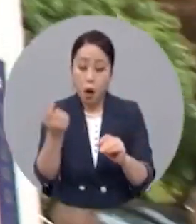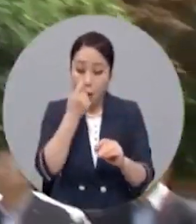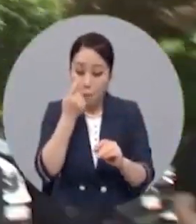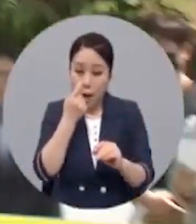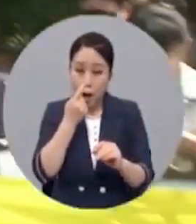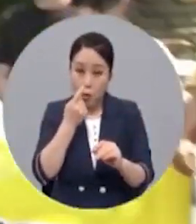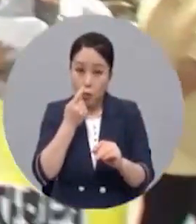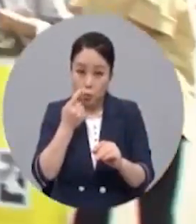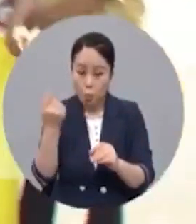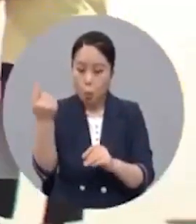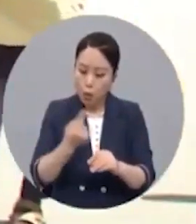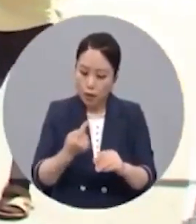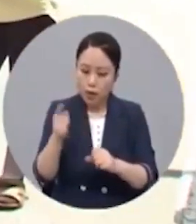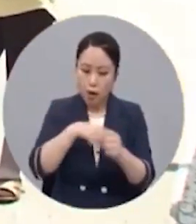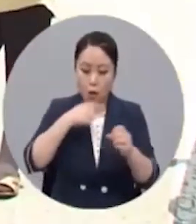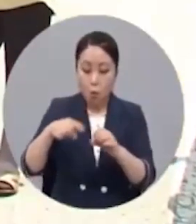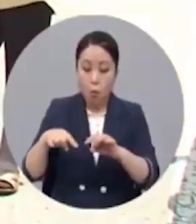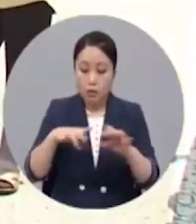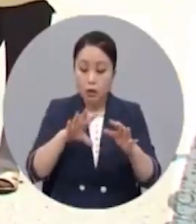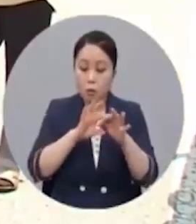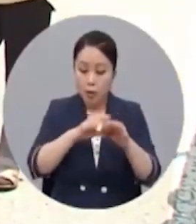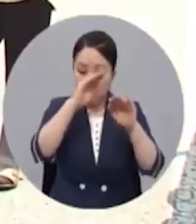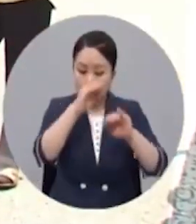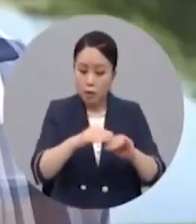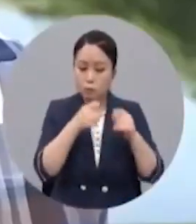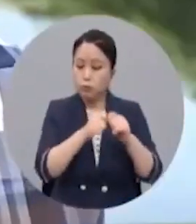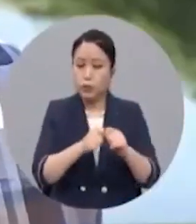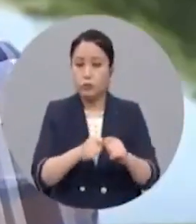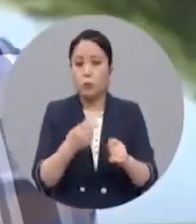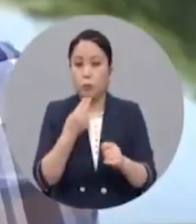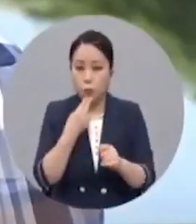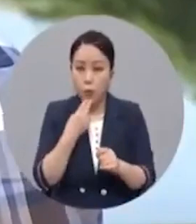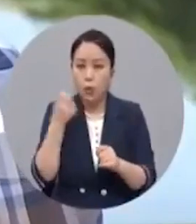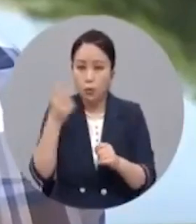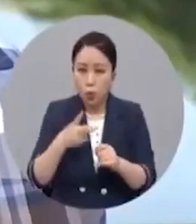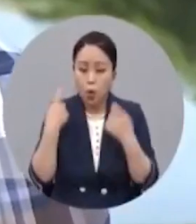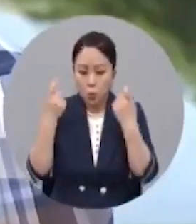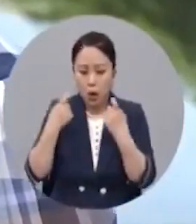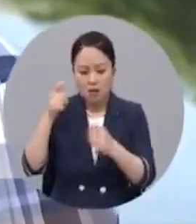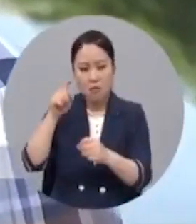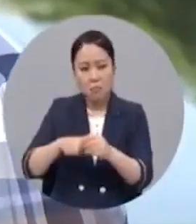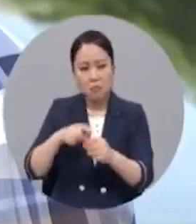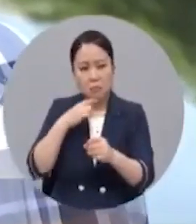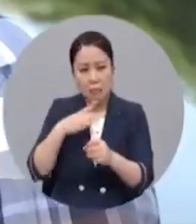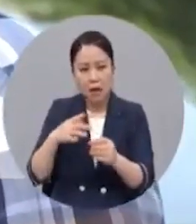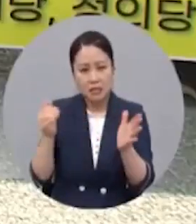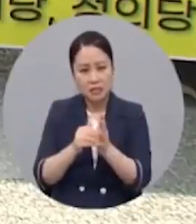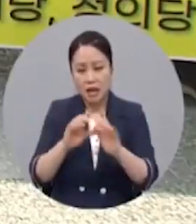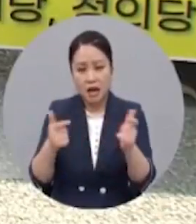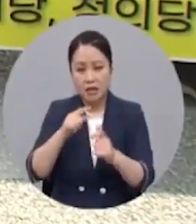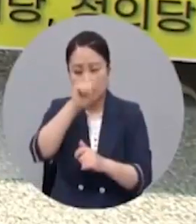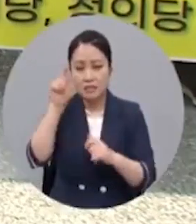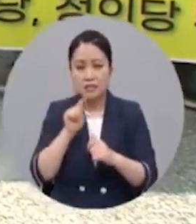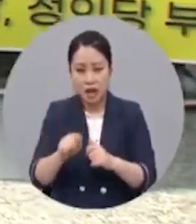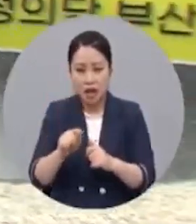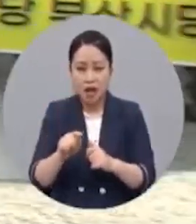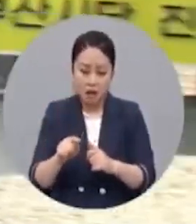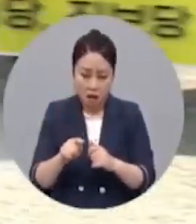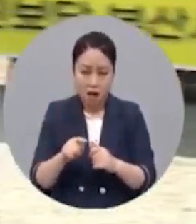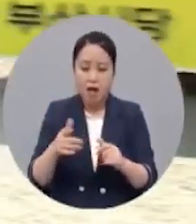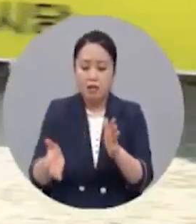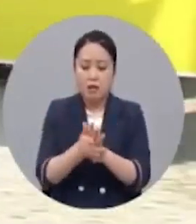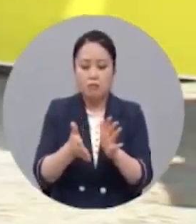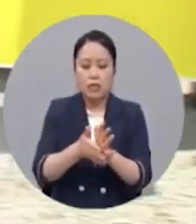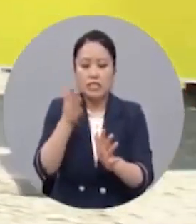배워오겠다는 원전 관련 내용이 구체적이지 않고 또 관광 목적의 출장에 그치는 것 아니냐며 시민단체들이 강하게 반발하고